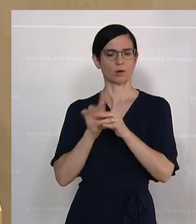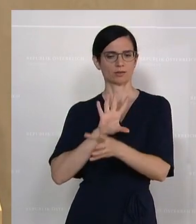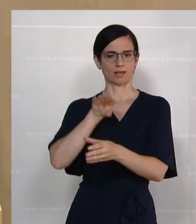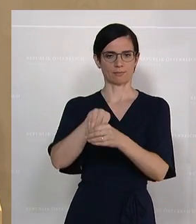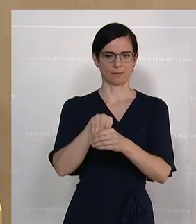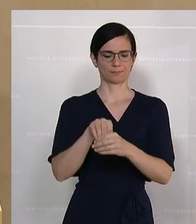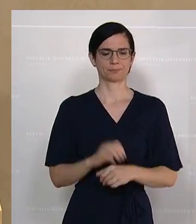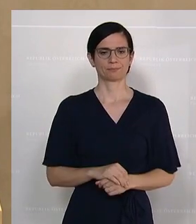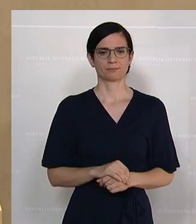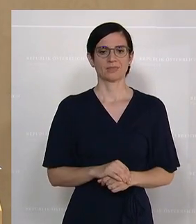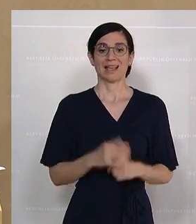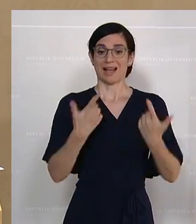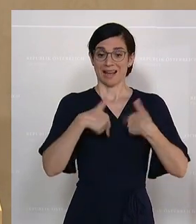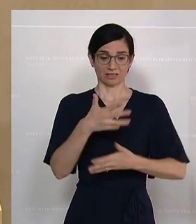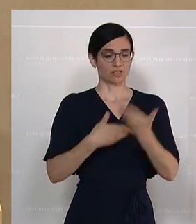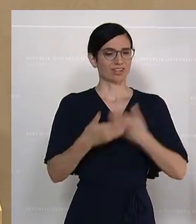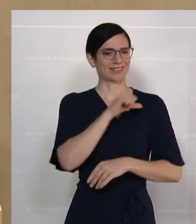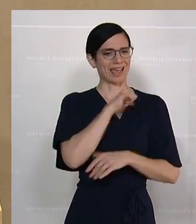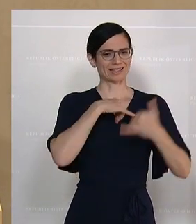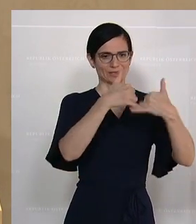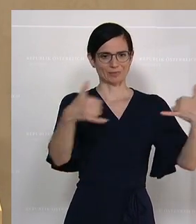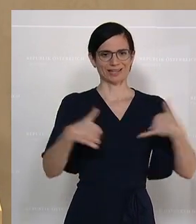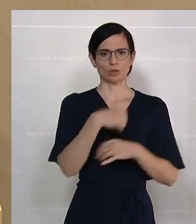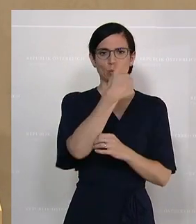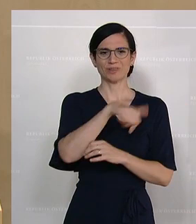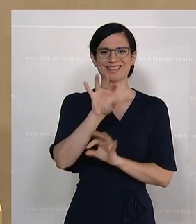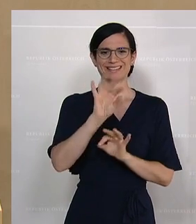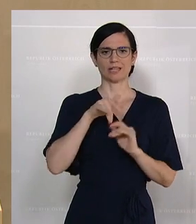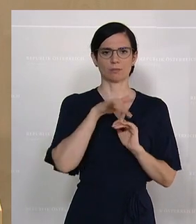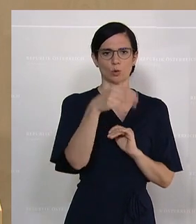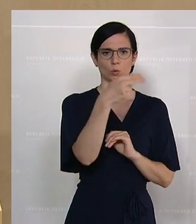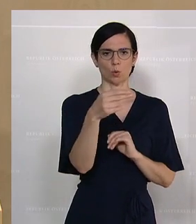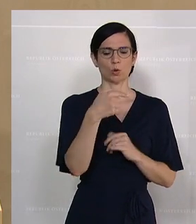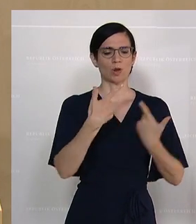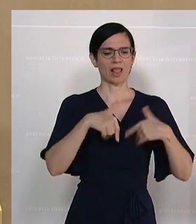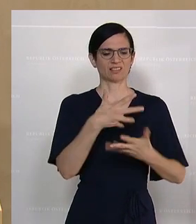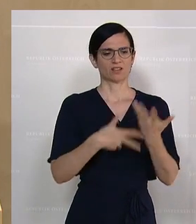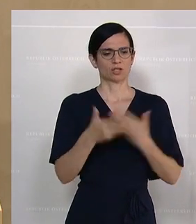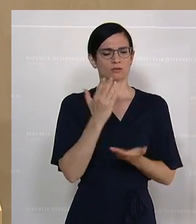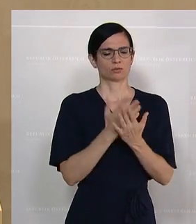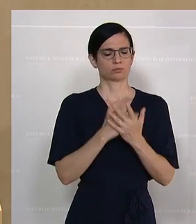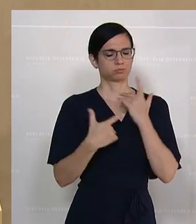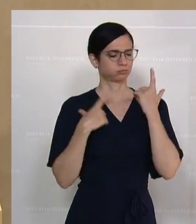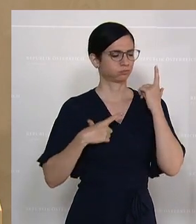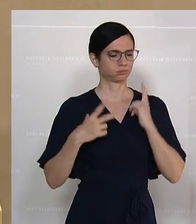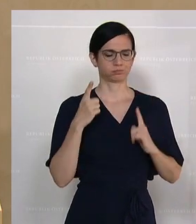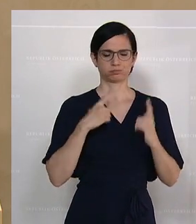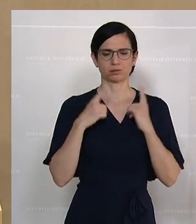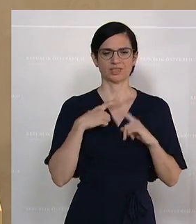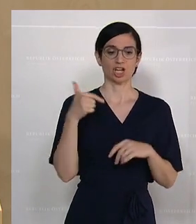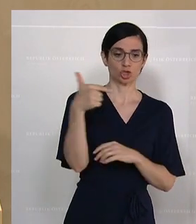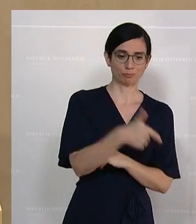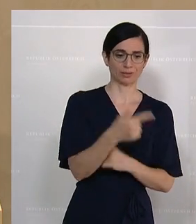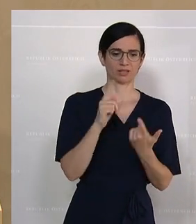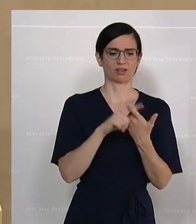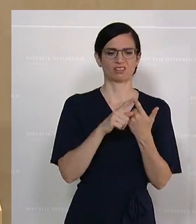die landwirtschaft mit einem eigenen paket von 110 millionen euro die landwirtschaft leidet unter hohen preisen sowohl beim sprit als auch